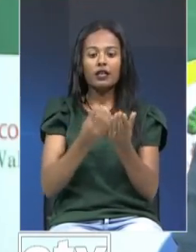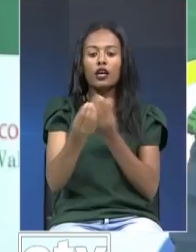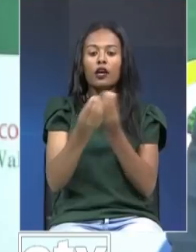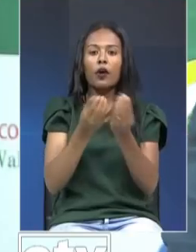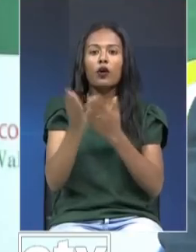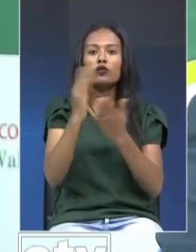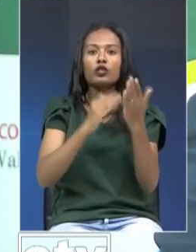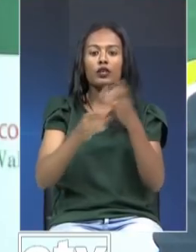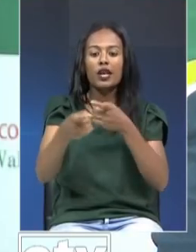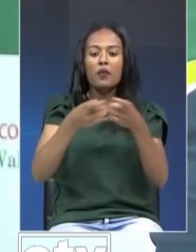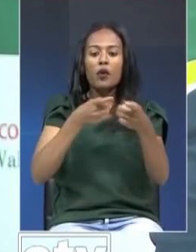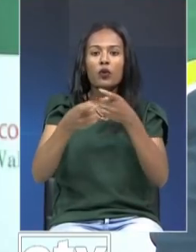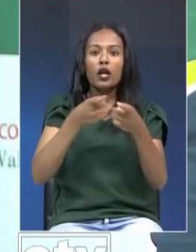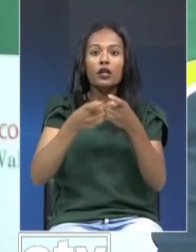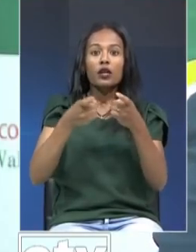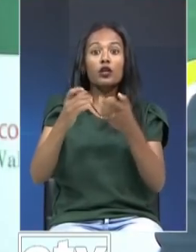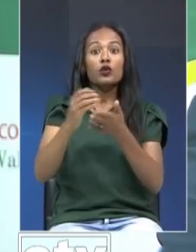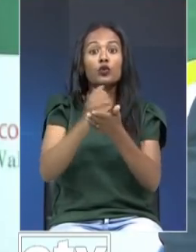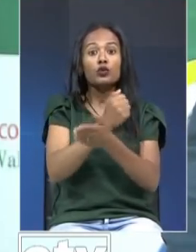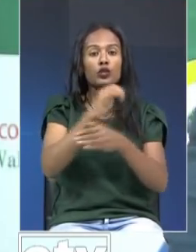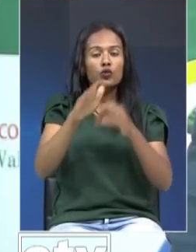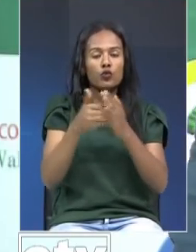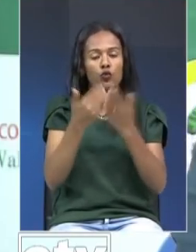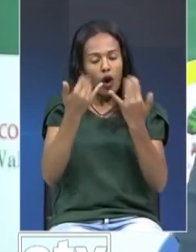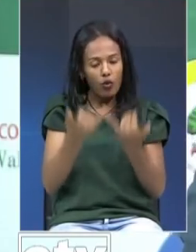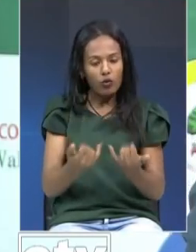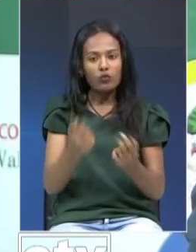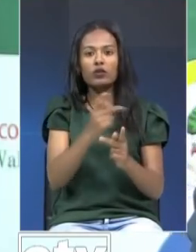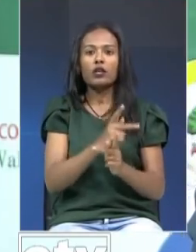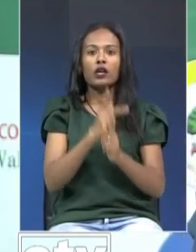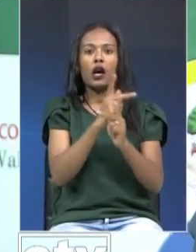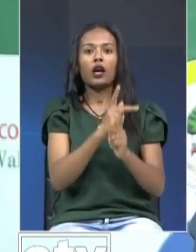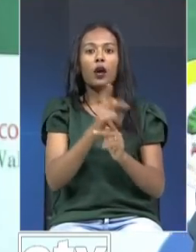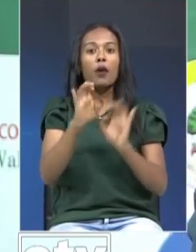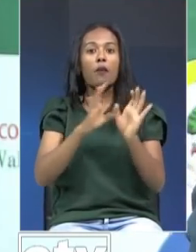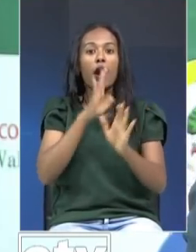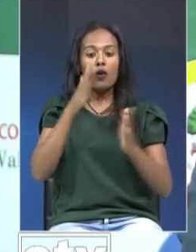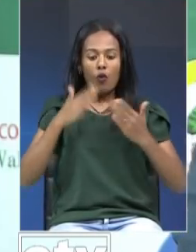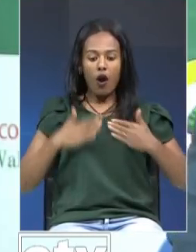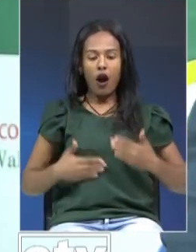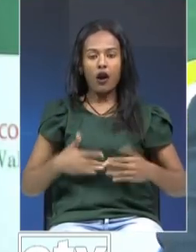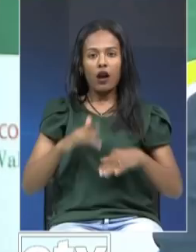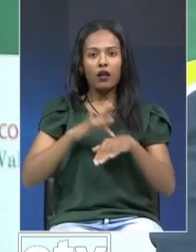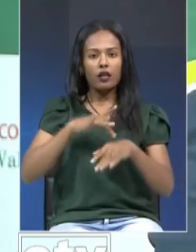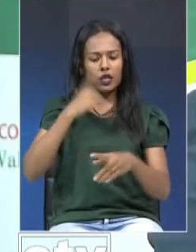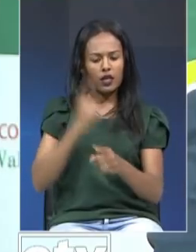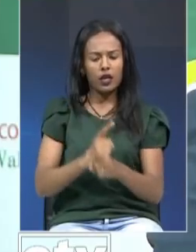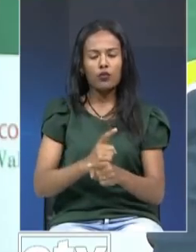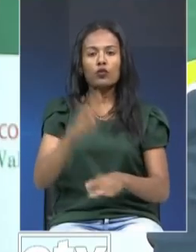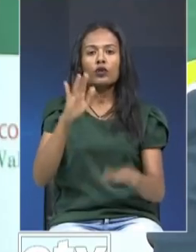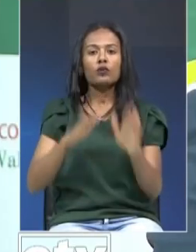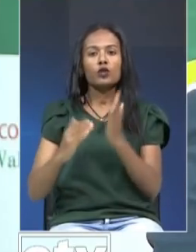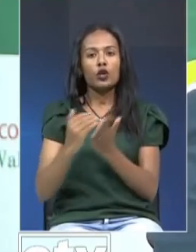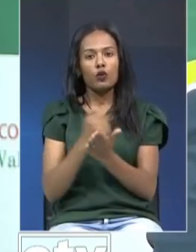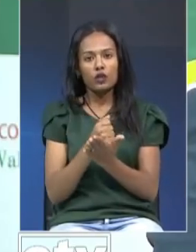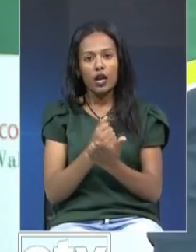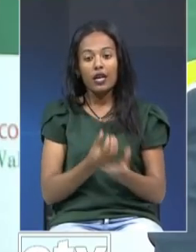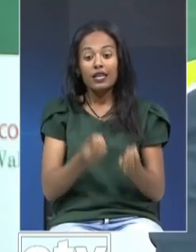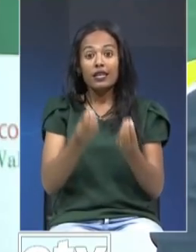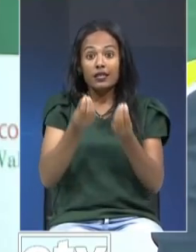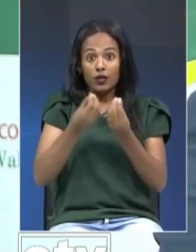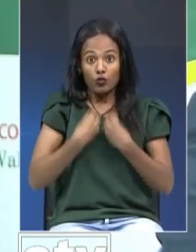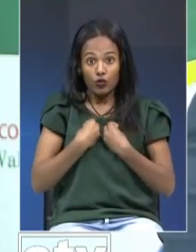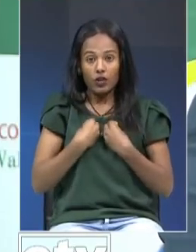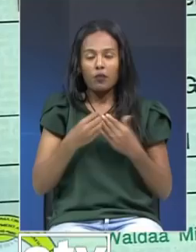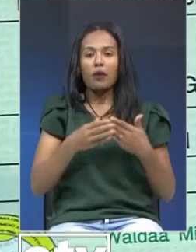ችግር ለመቆጣጠር እንደወሰደው ሁሉ አሁንም ጥንቃቄ በማያደርጉ አካላት ላይ ተገቢውን እርምጃ ይወስዳል። የተሰጡንን